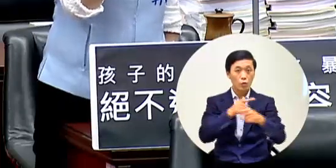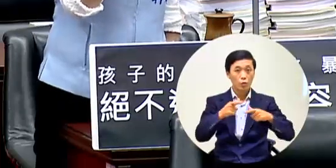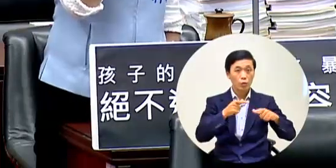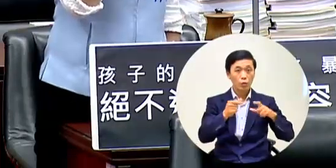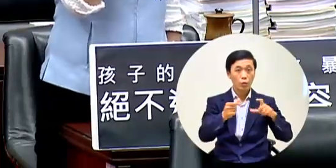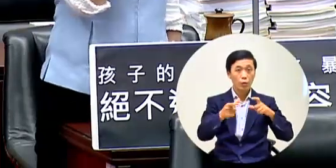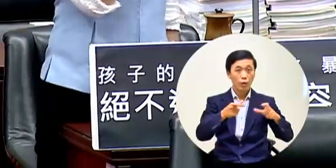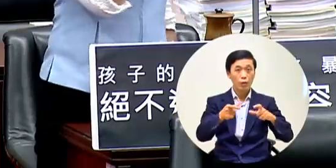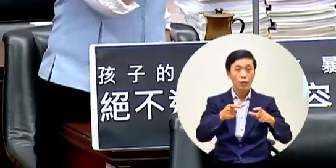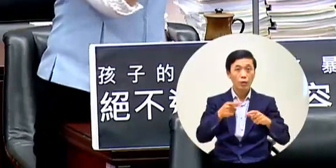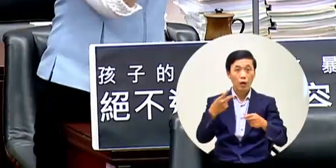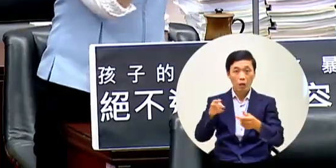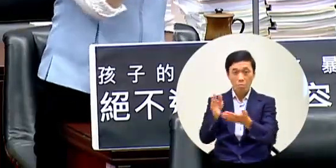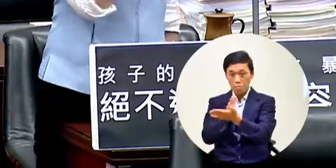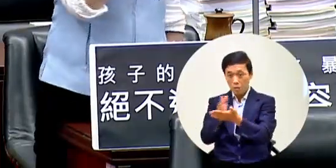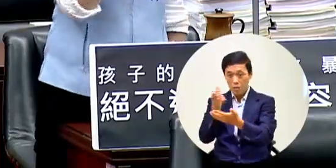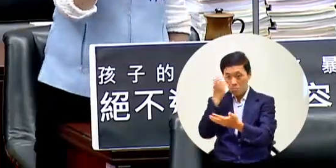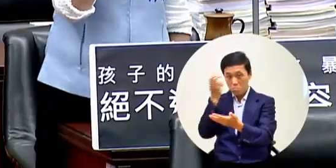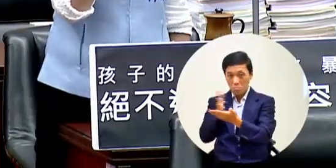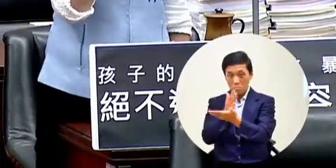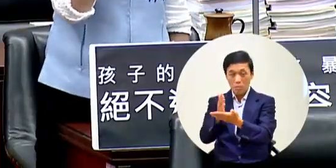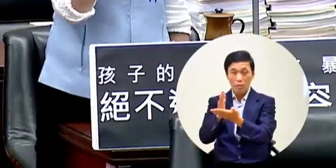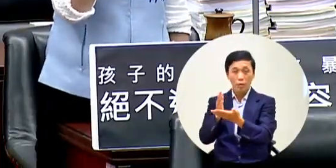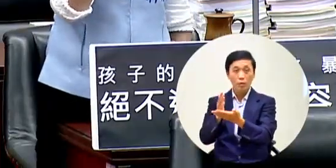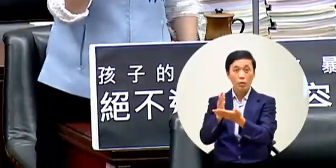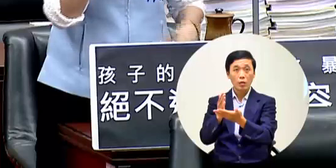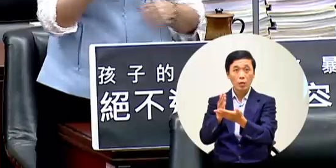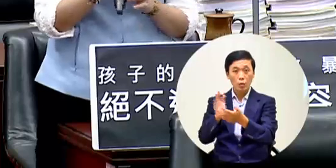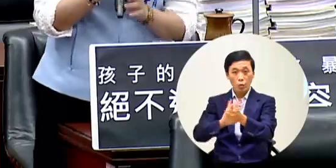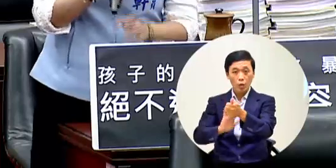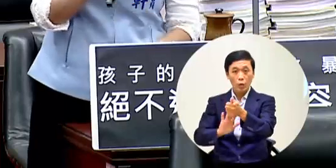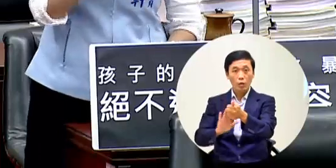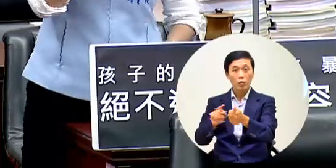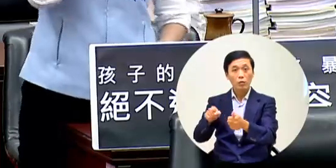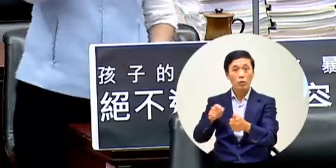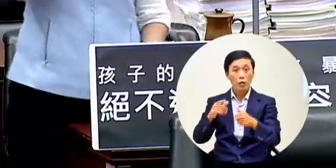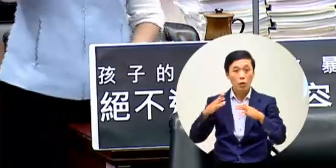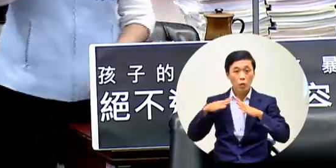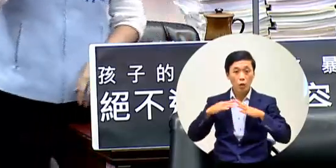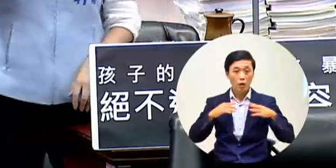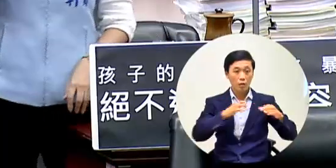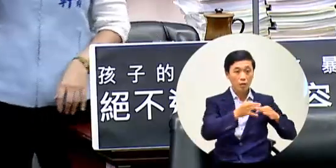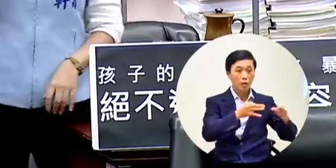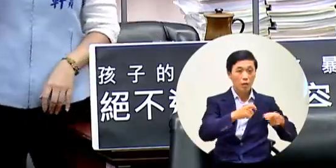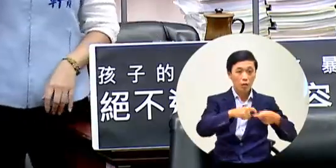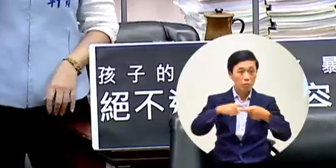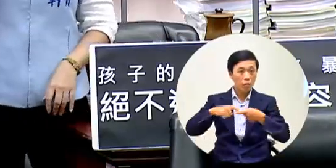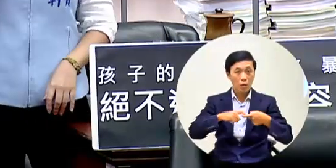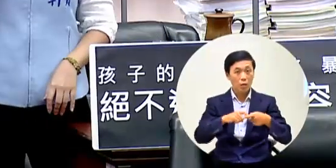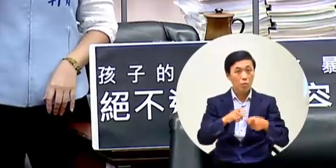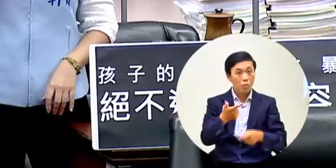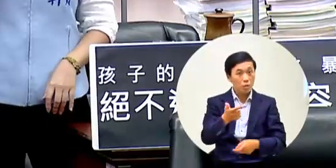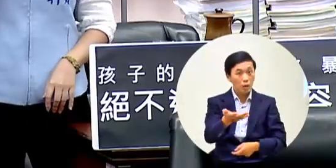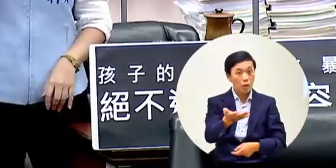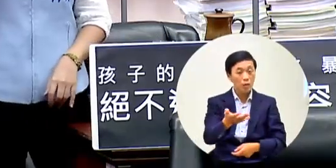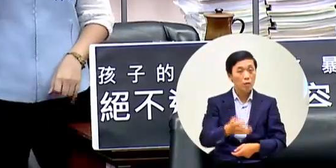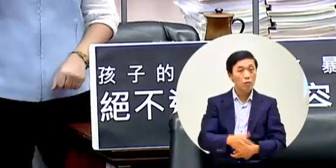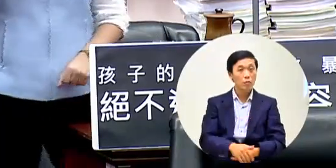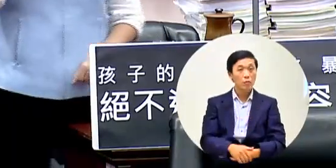员。这个不叫官商勾结，什么叫做官商勾结？来，再下一段影片。